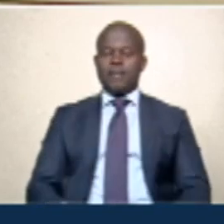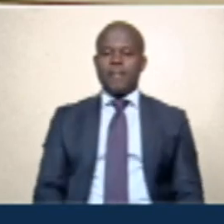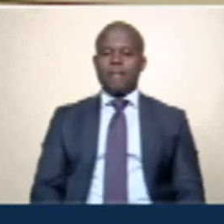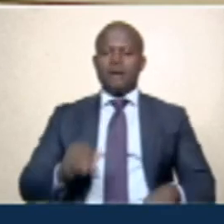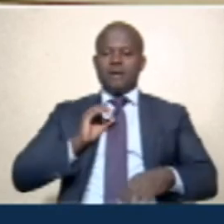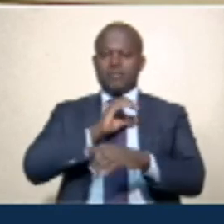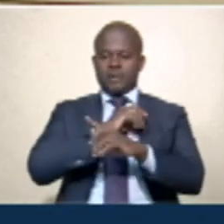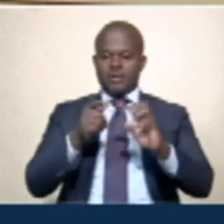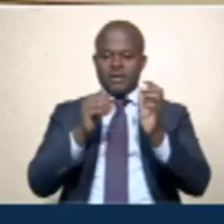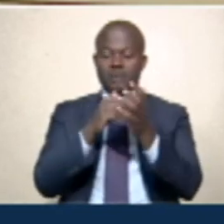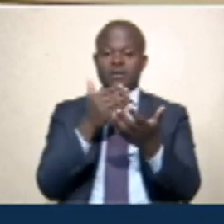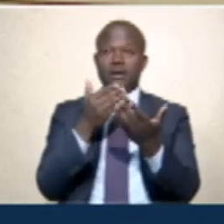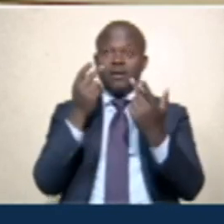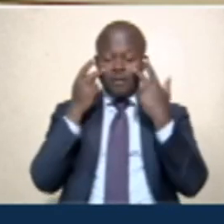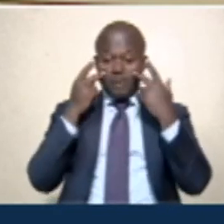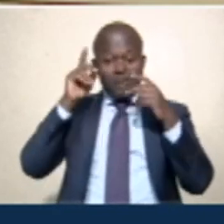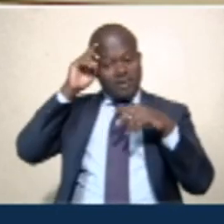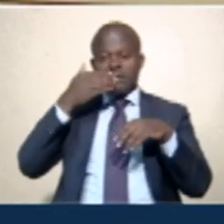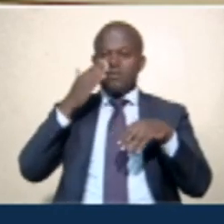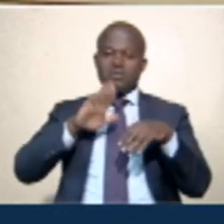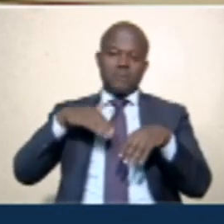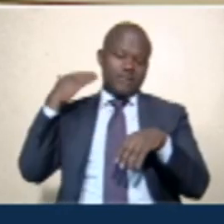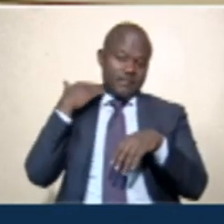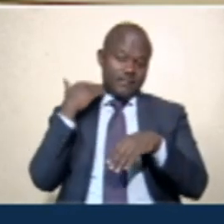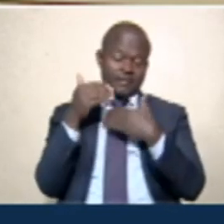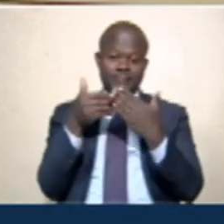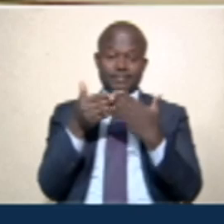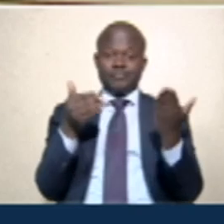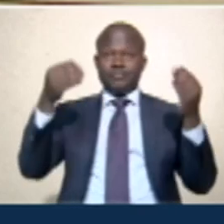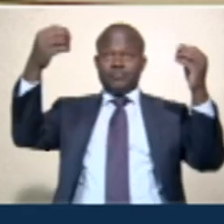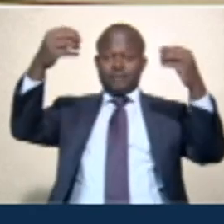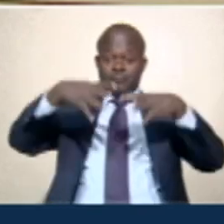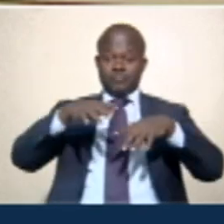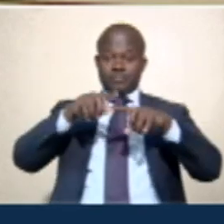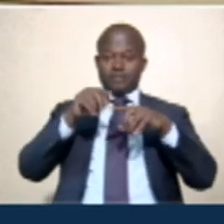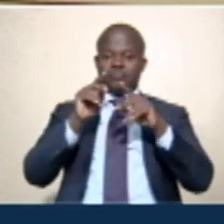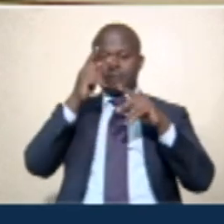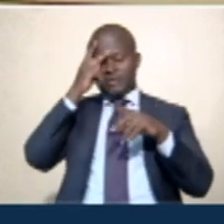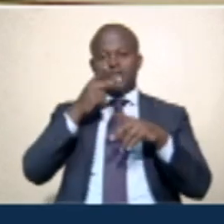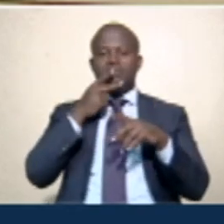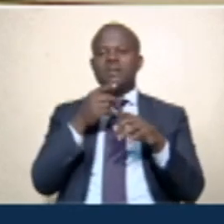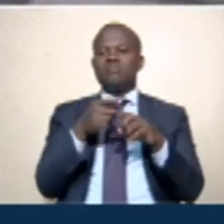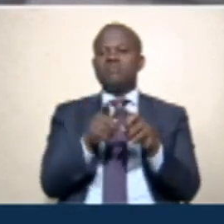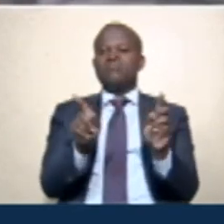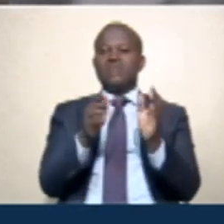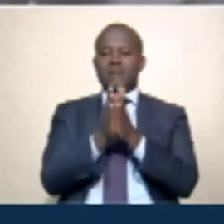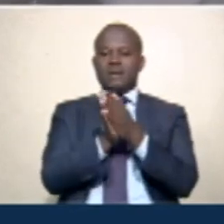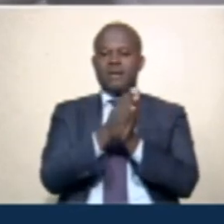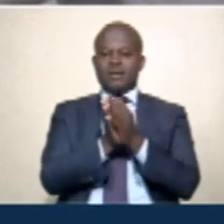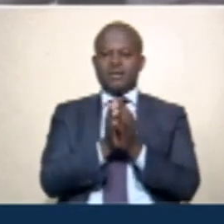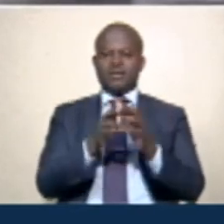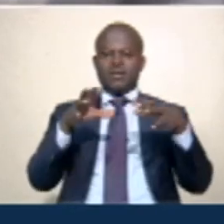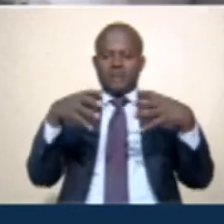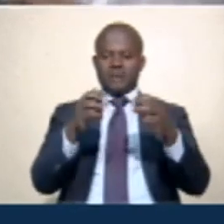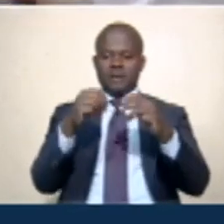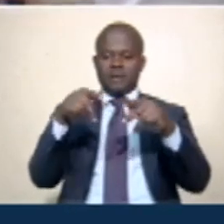Komisiyo kandi yasanze ingengabitekerezo ya jenoside ikigaragara bitewe n'ababyeyi bagoreka amateka. Ihuriro ry'abagize